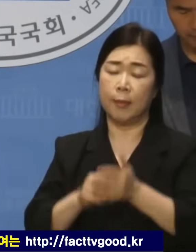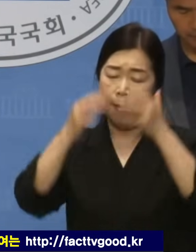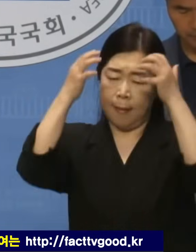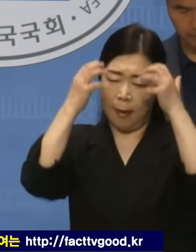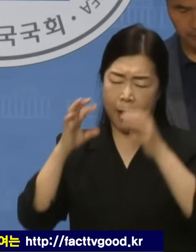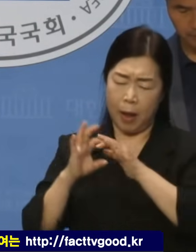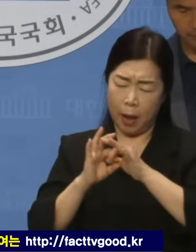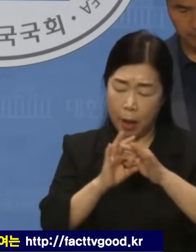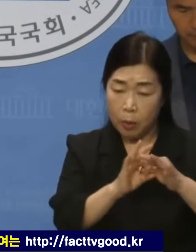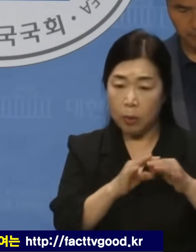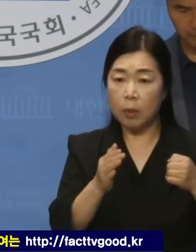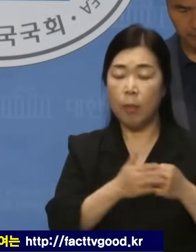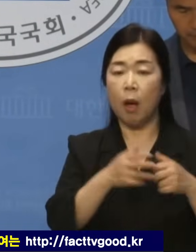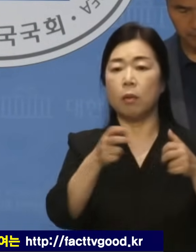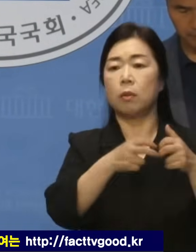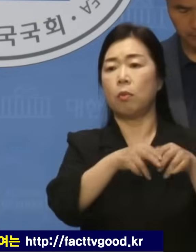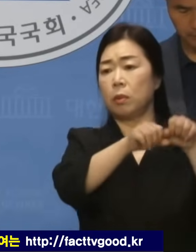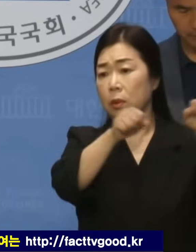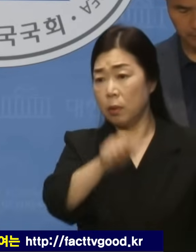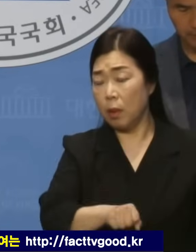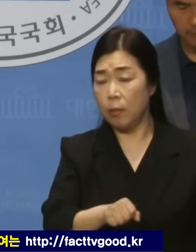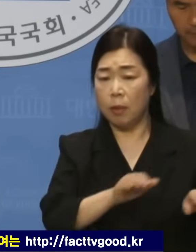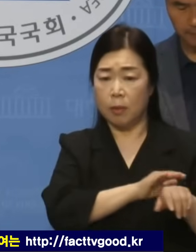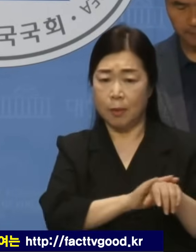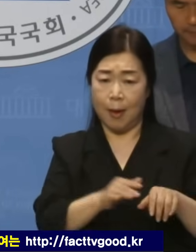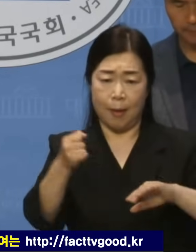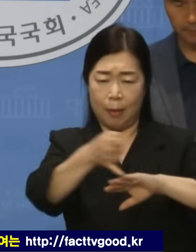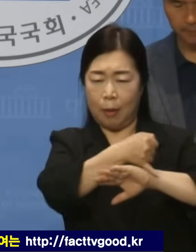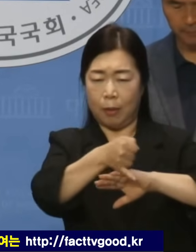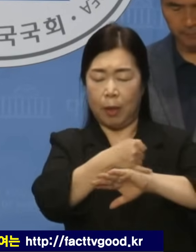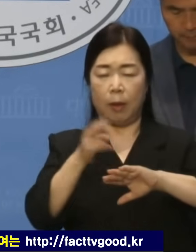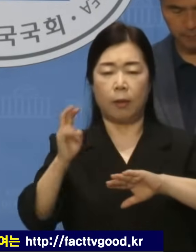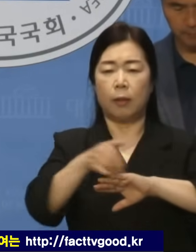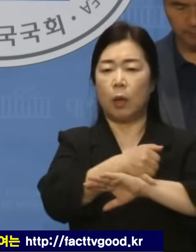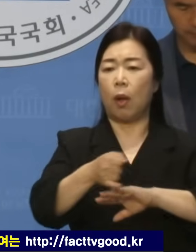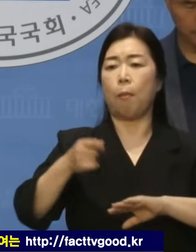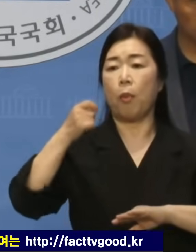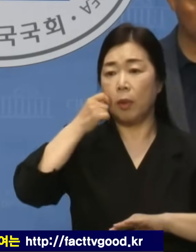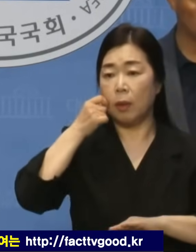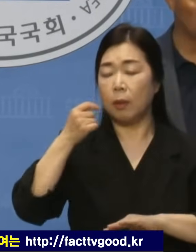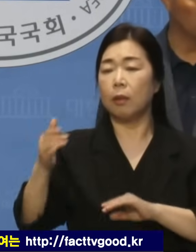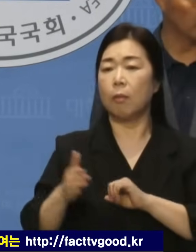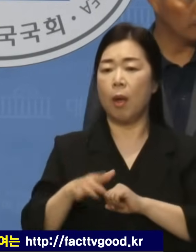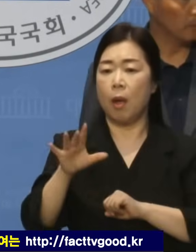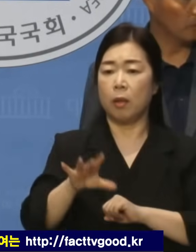우려 상황에서 의료 시스템을 제대로 설계하지 못해 첫날부터